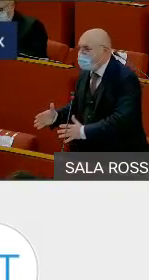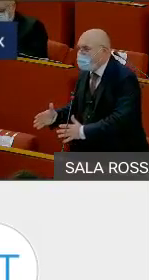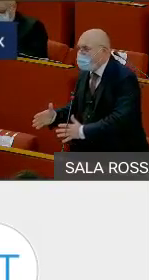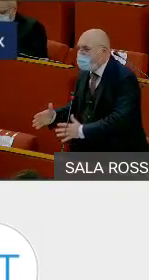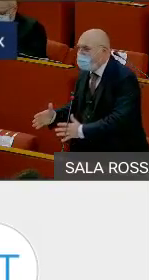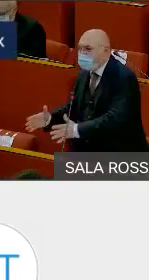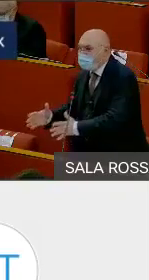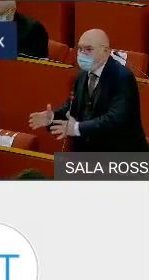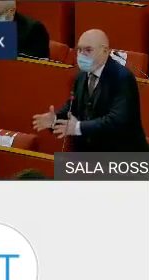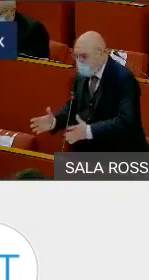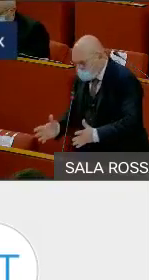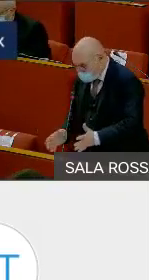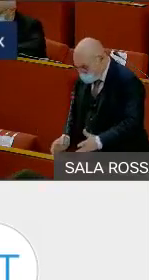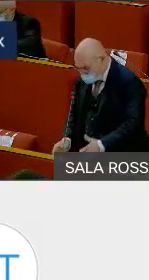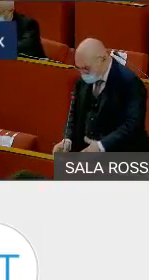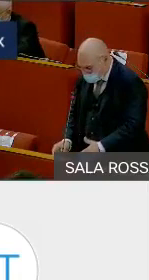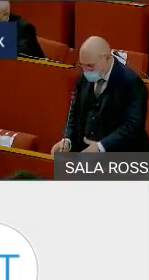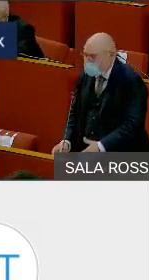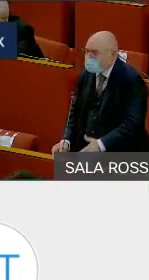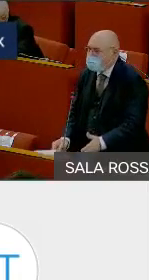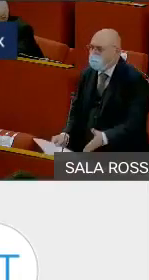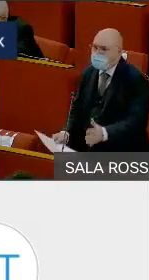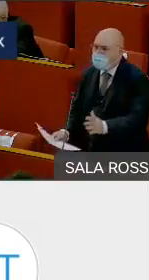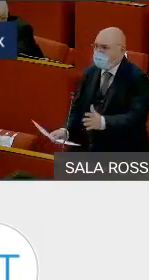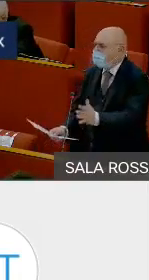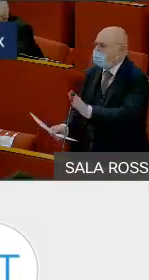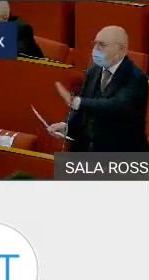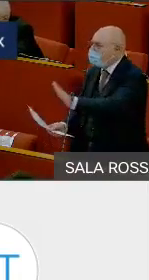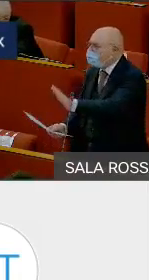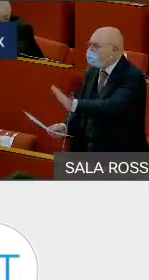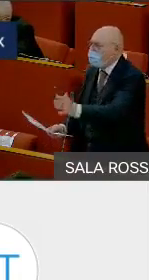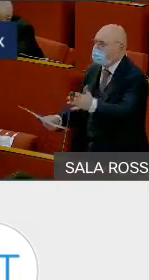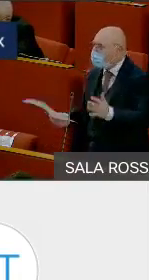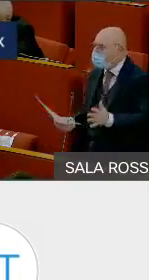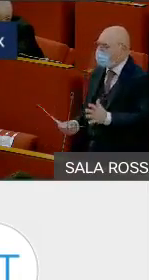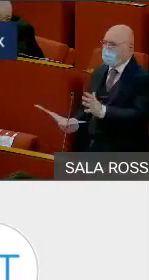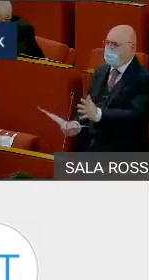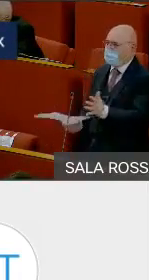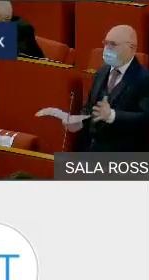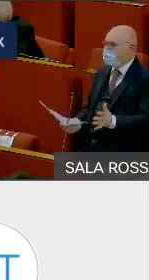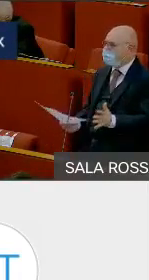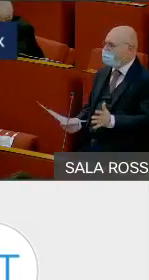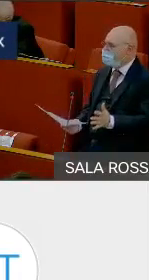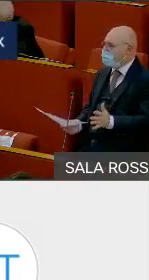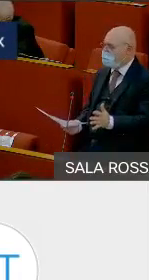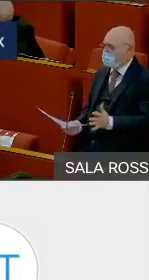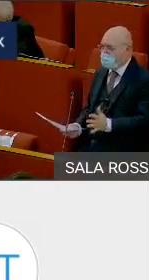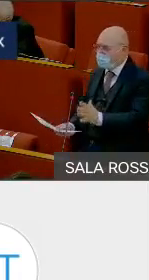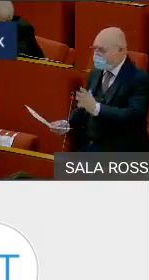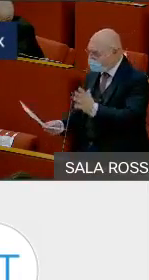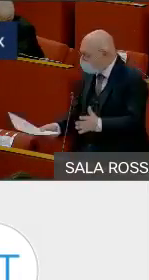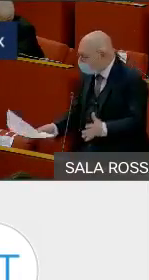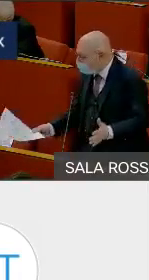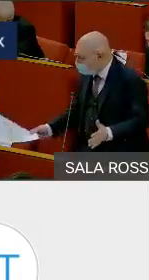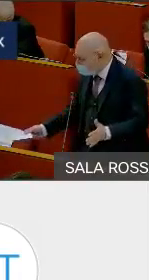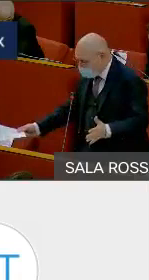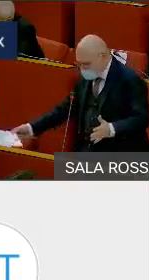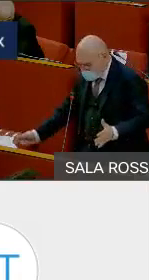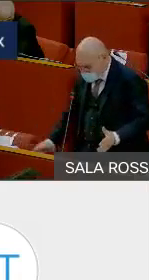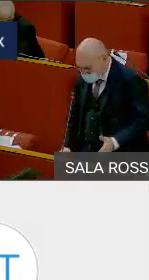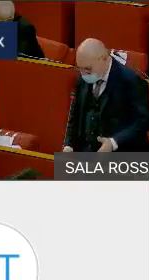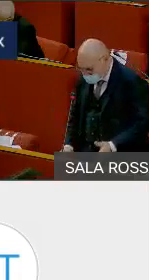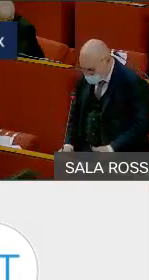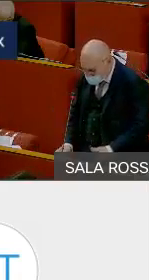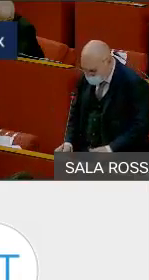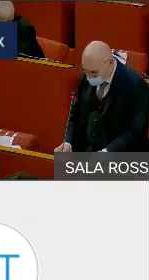di fatto questo è quello che succede fermi restiamo a quella che la normativa che dice che non ci può essere